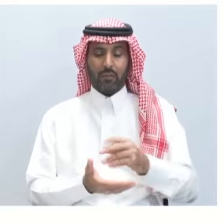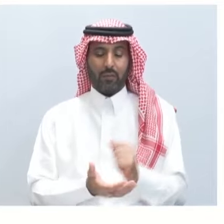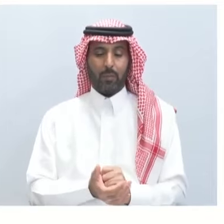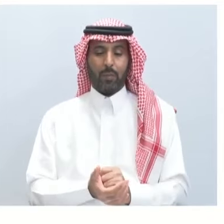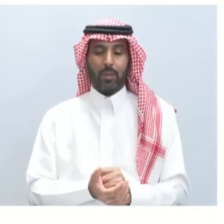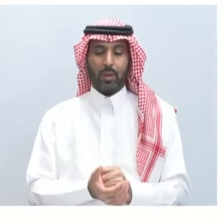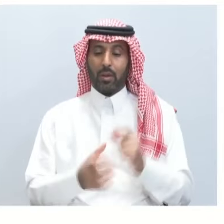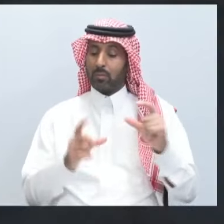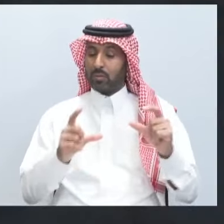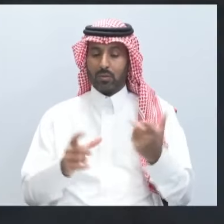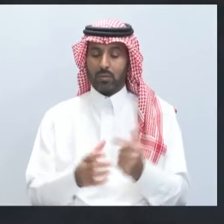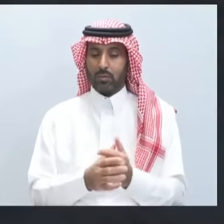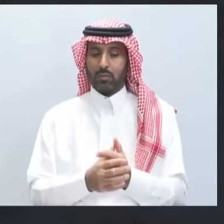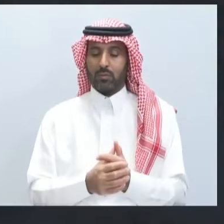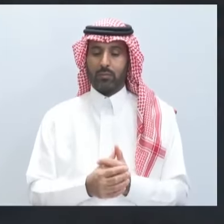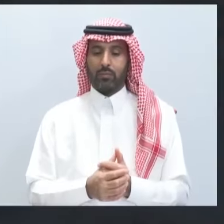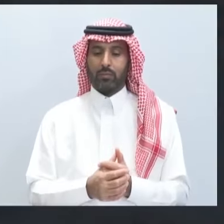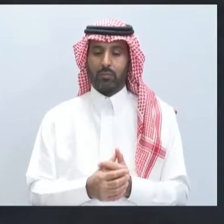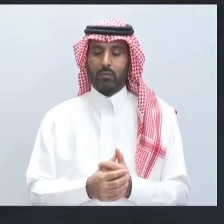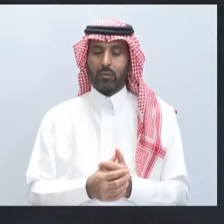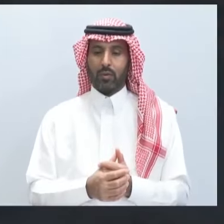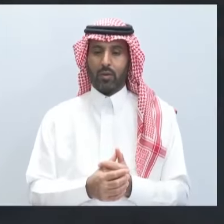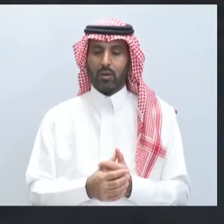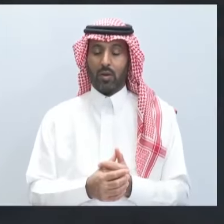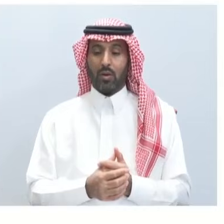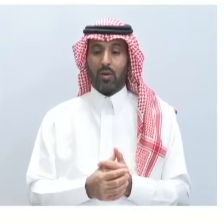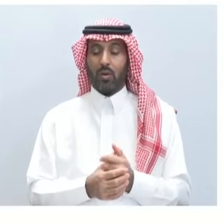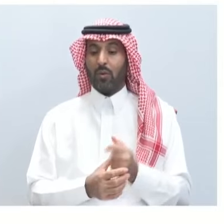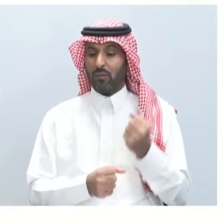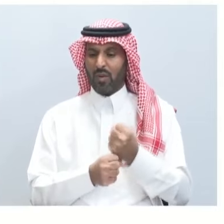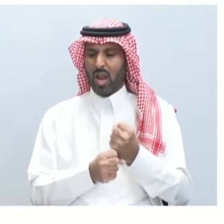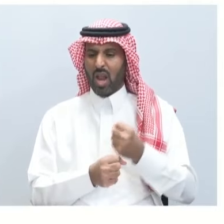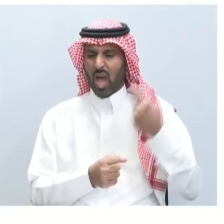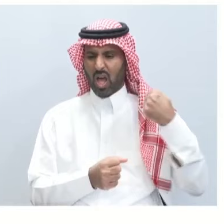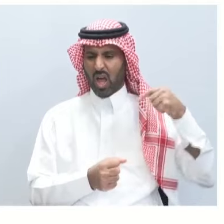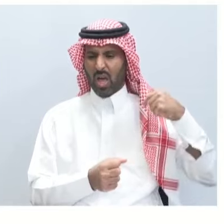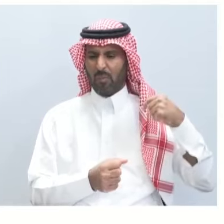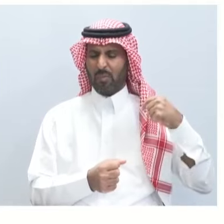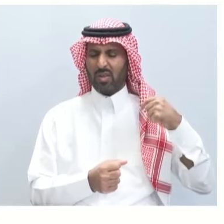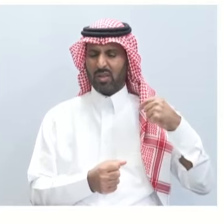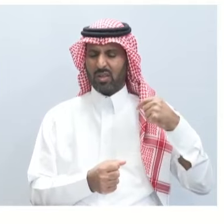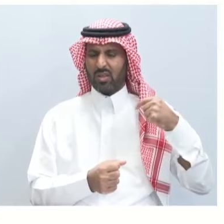الروم ايه تدل على ان معصيه الله تعالى افساد في